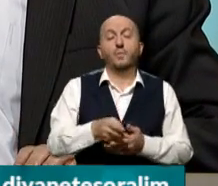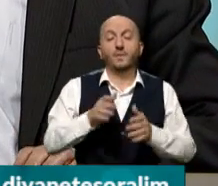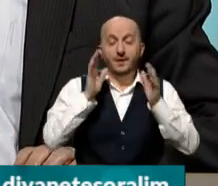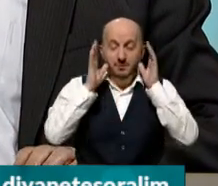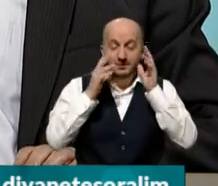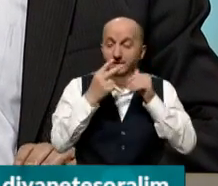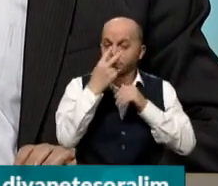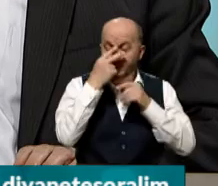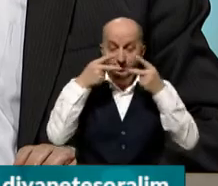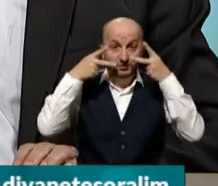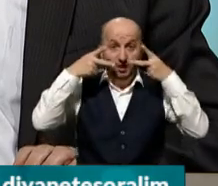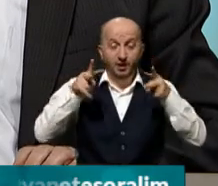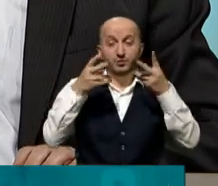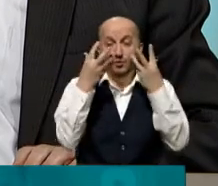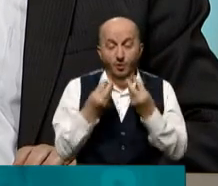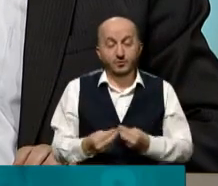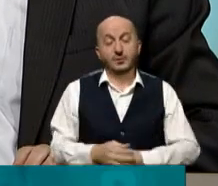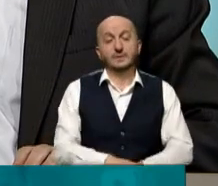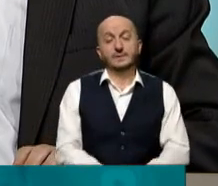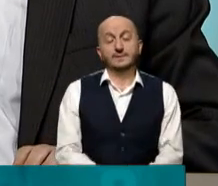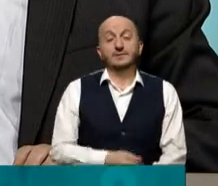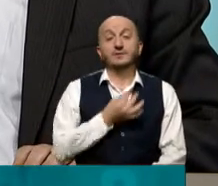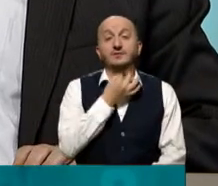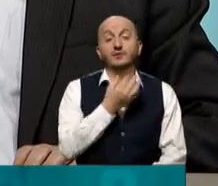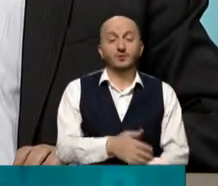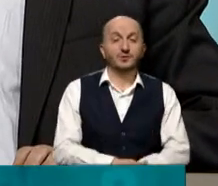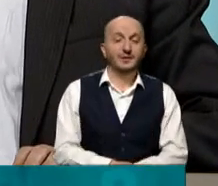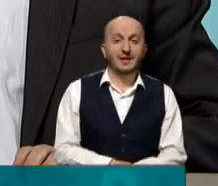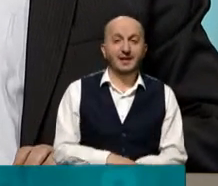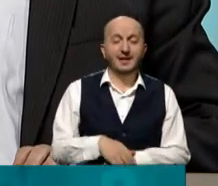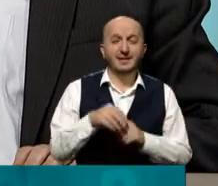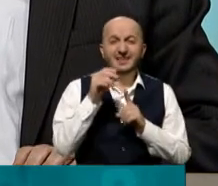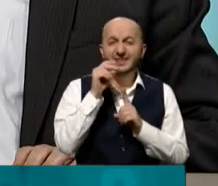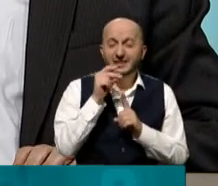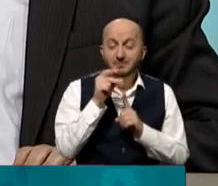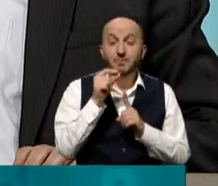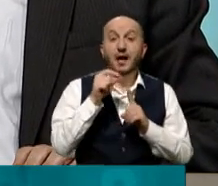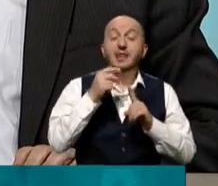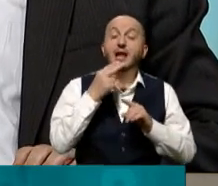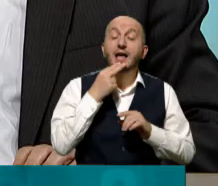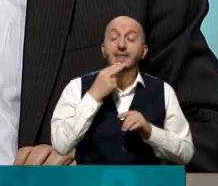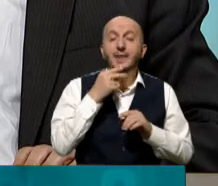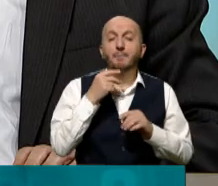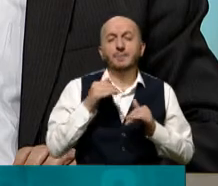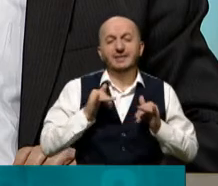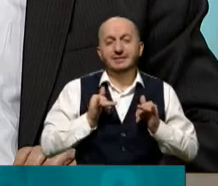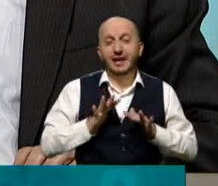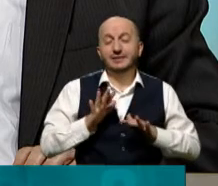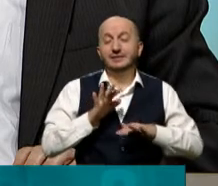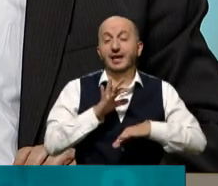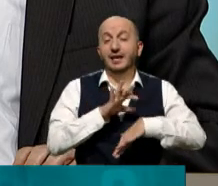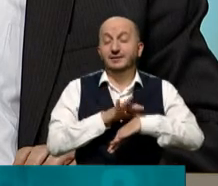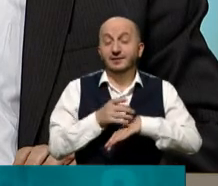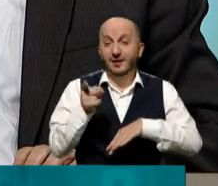gözlerin açık olmasıdır. Peki hocam. Teşekkür ederiz. İkbal Hanım, bir rahatsızlıktan dolayı bunu genelde şey için de söylerler.